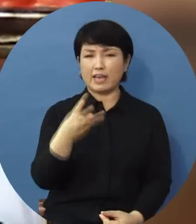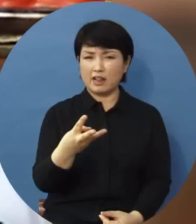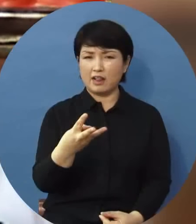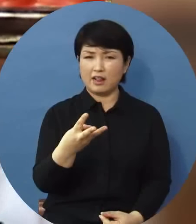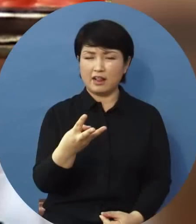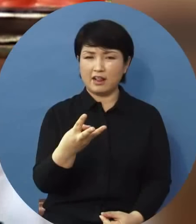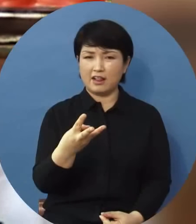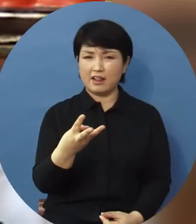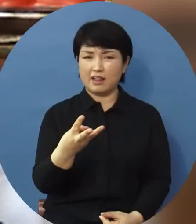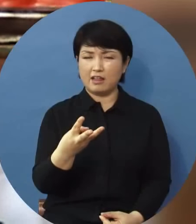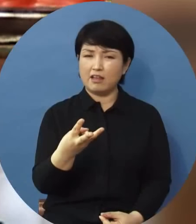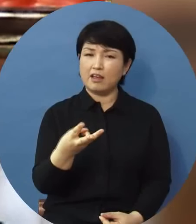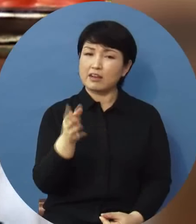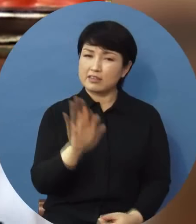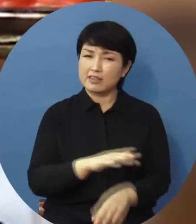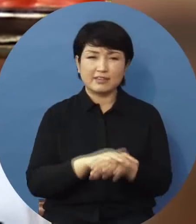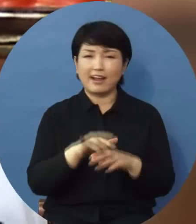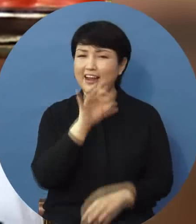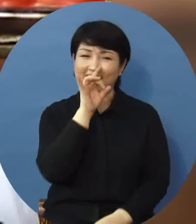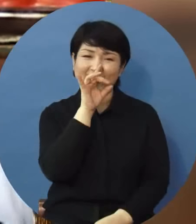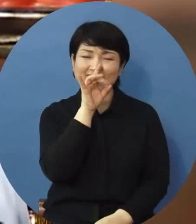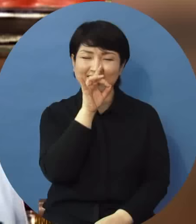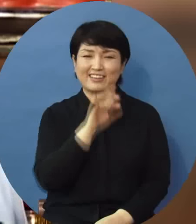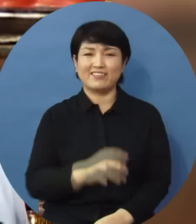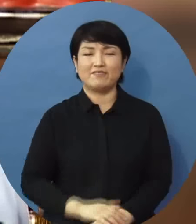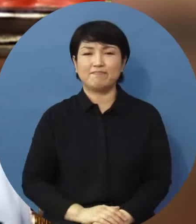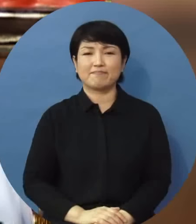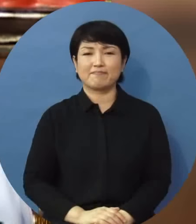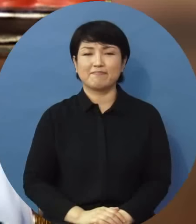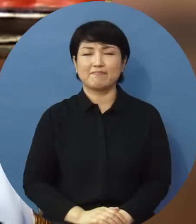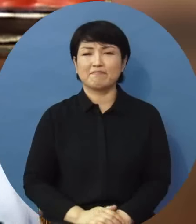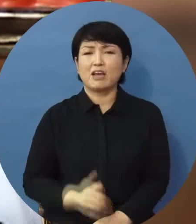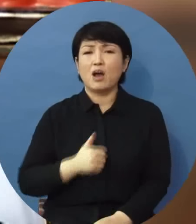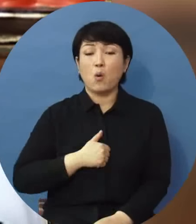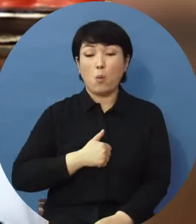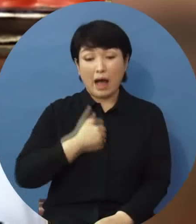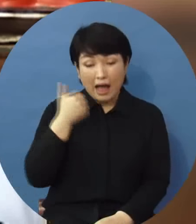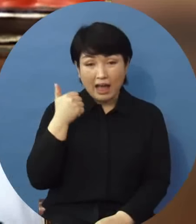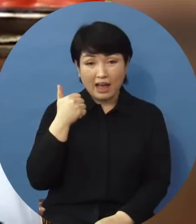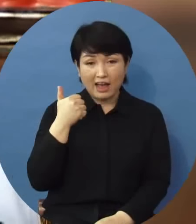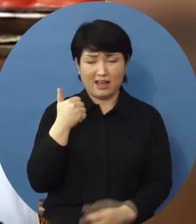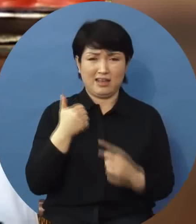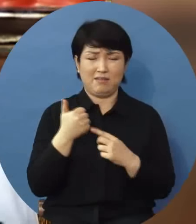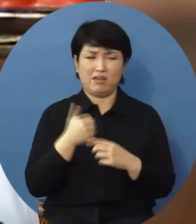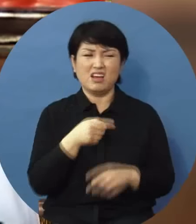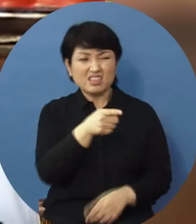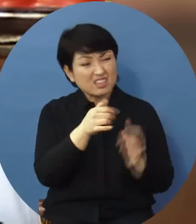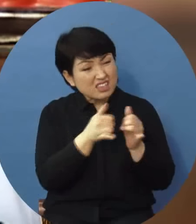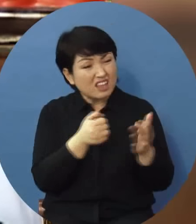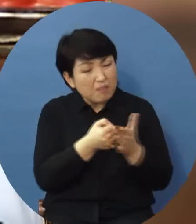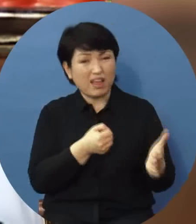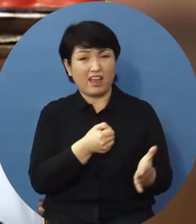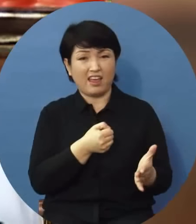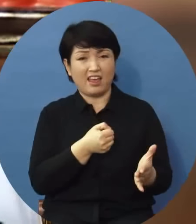안 돼요. 화가 나는 게 상대편 때문에,